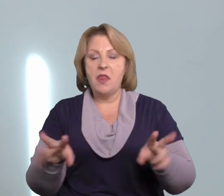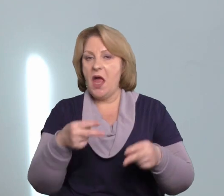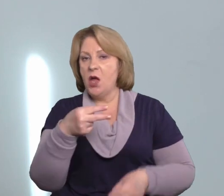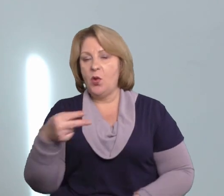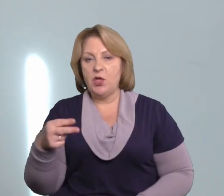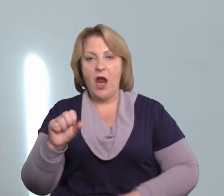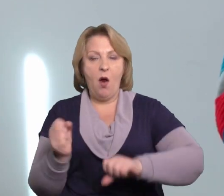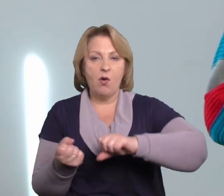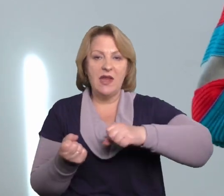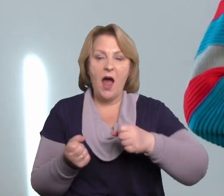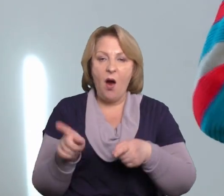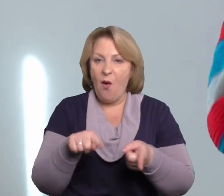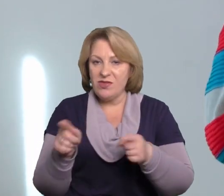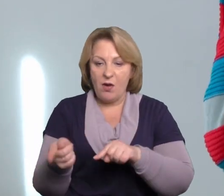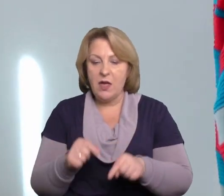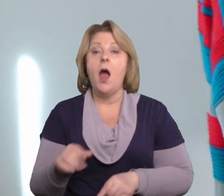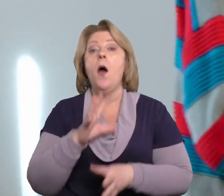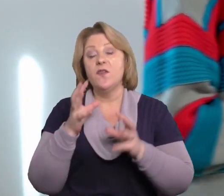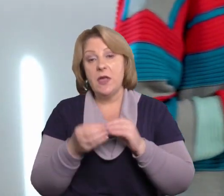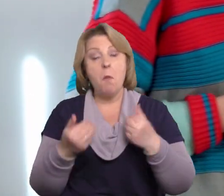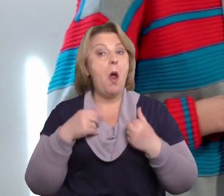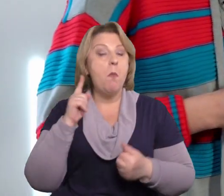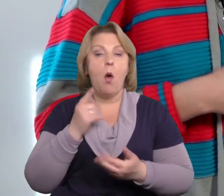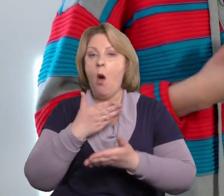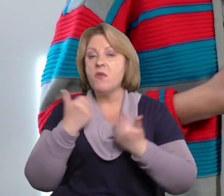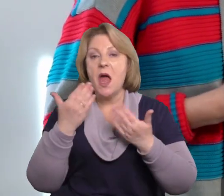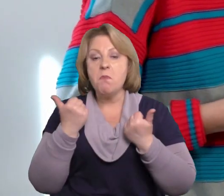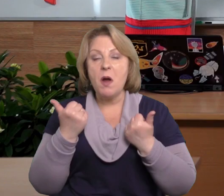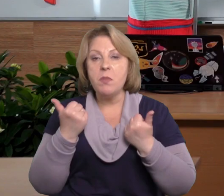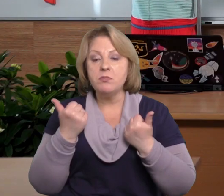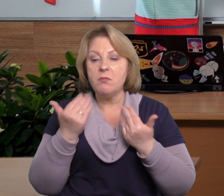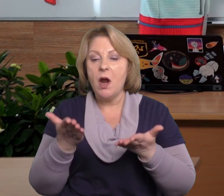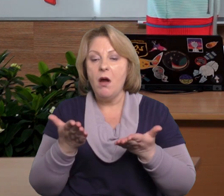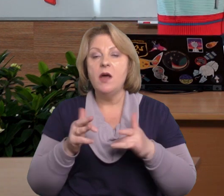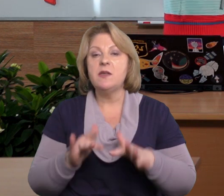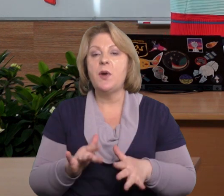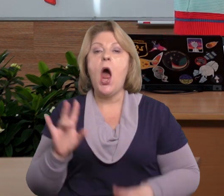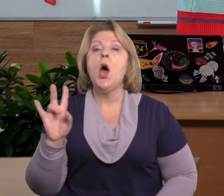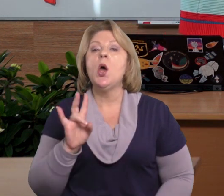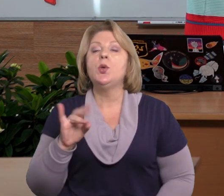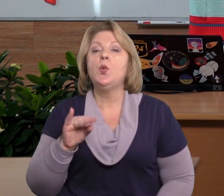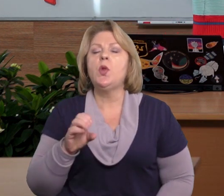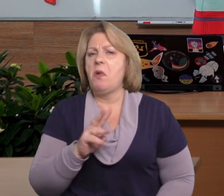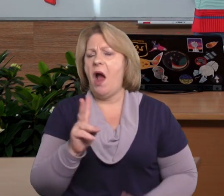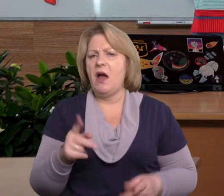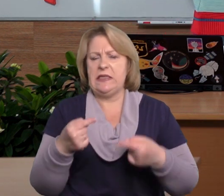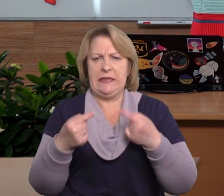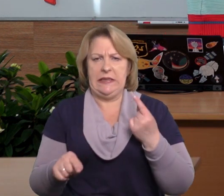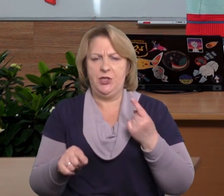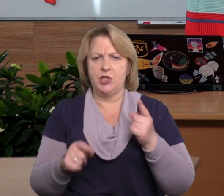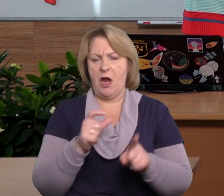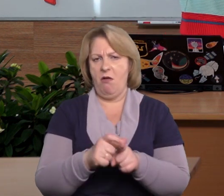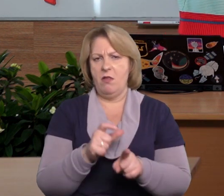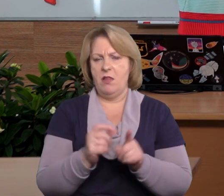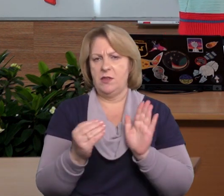одній. Значить, все ще ми поки що не маємо справи з ньютонами. Це якась інша величина, але не ньютони, це